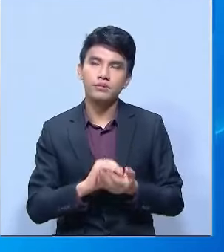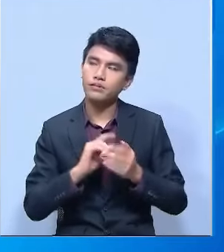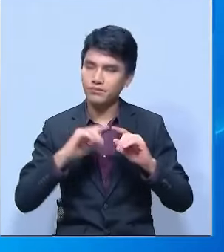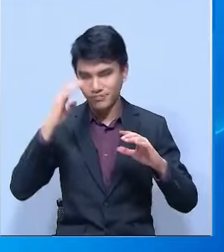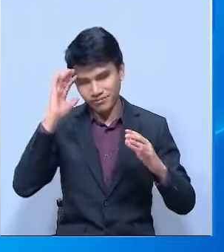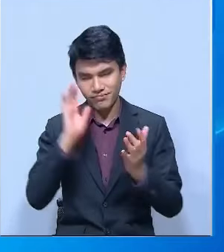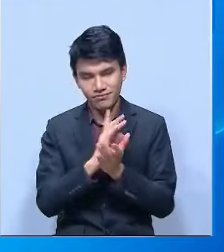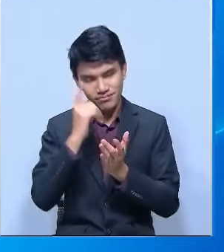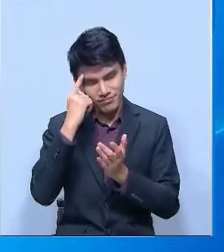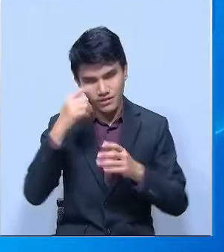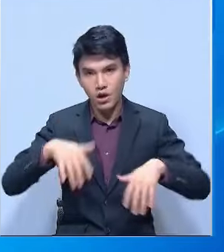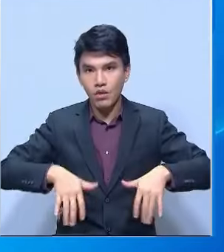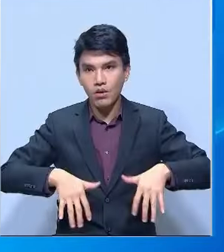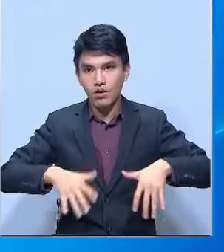จเขาคาดการณ์ว่ามันสั่นเพราะดีด มีอะไรหรือเปล่าเพราะฉะนั้นด้วยความสงสัยเลยขอตรวจปัสสาวะทางนั้นก็บอกว่าอะ